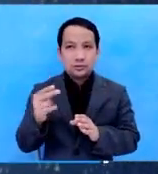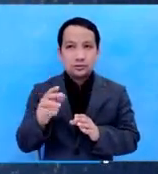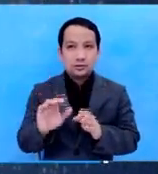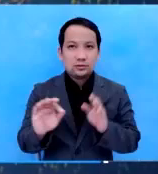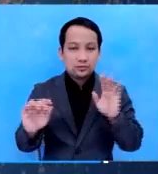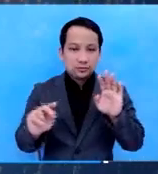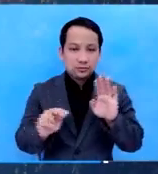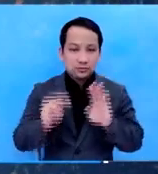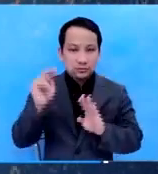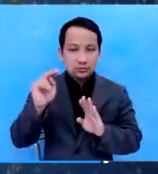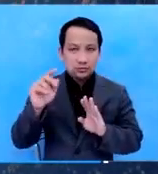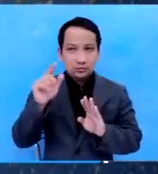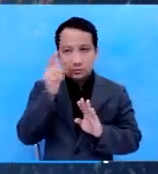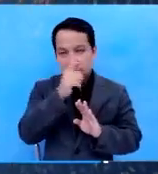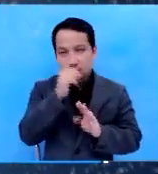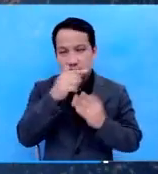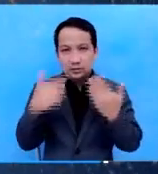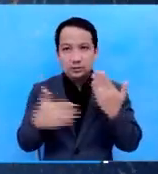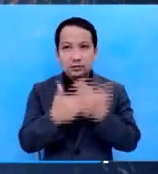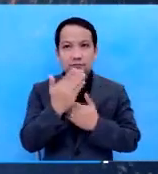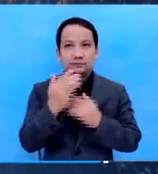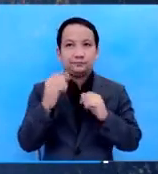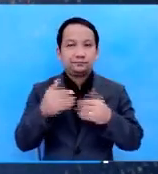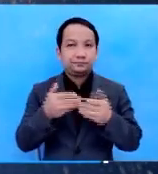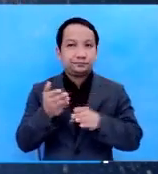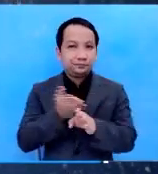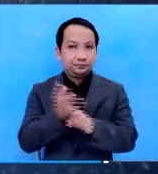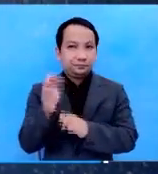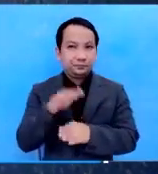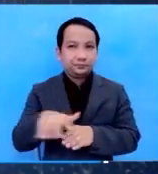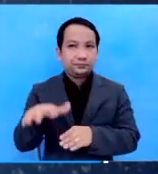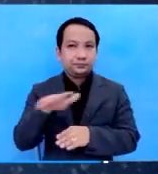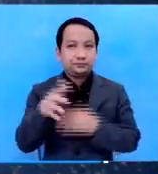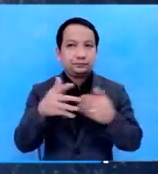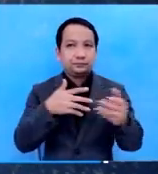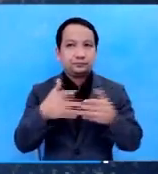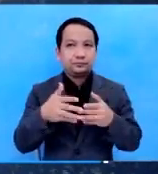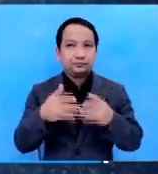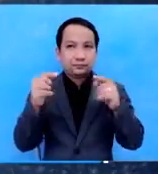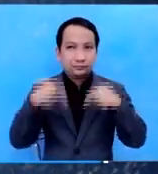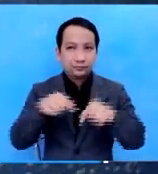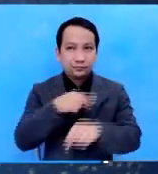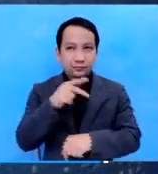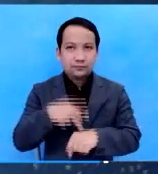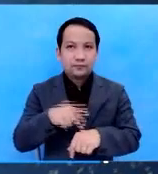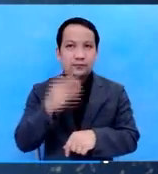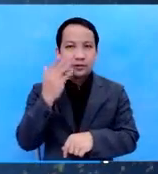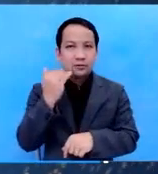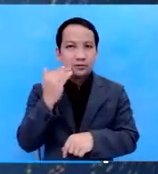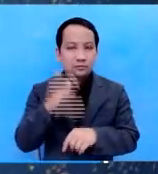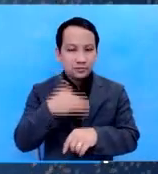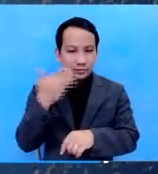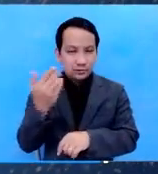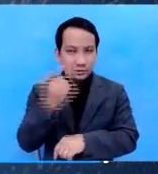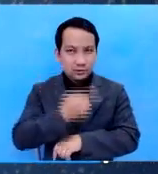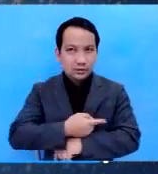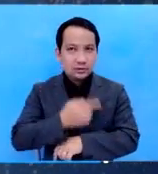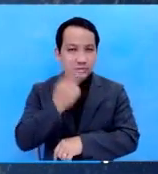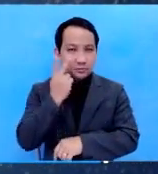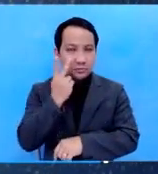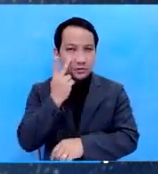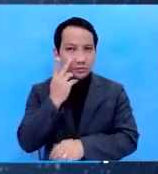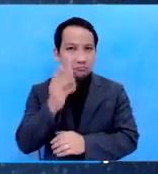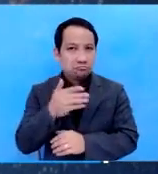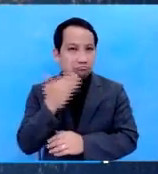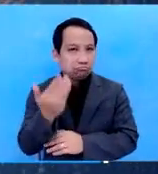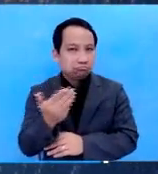Luzon. Sa ngayon, wala pa naman itong direktang epekto sa anumang bahagi ng ating bansa. Ngunit sa mga susunod na araw ay nakikita natin based sa ating